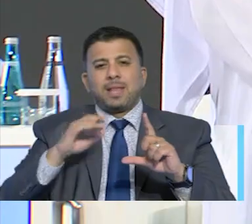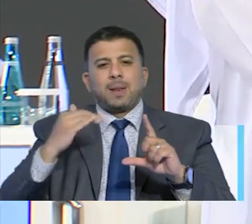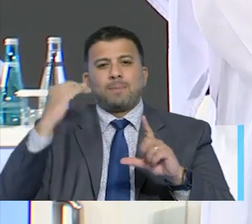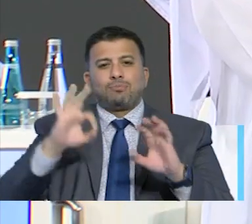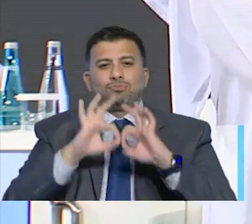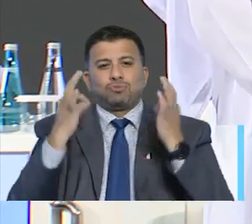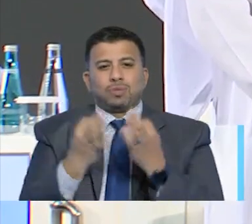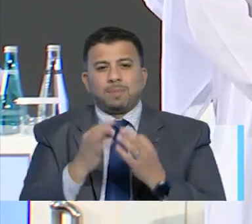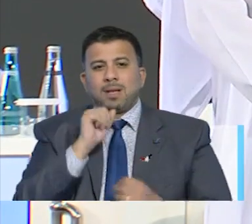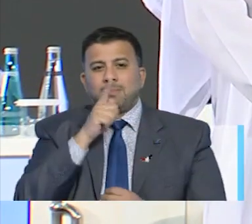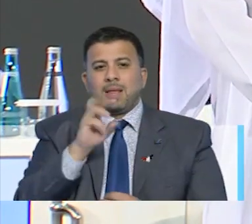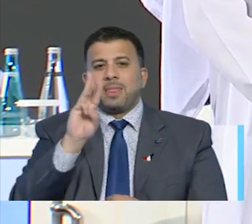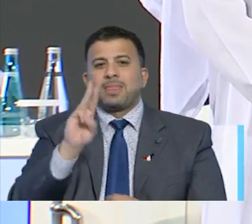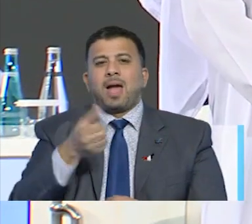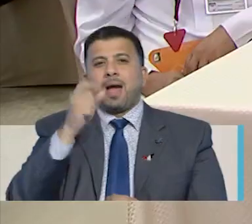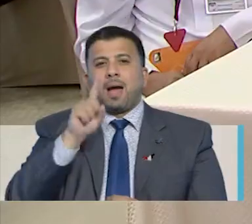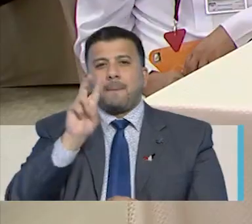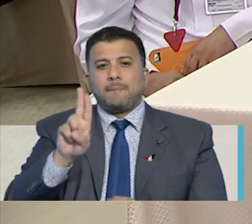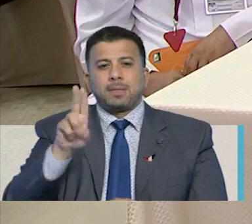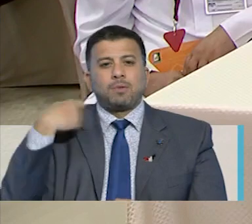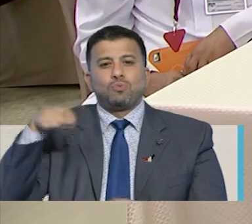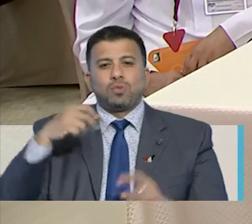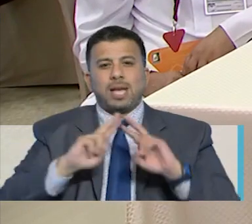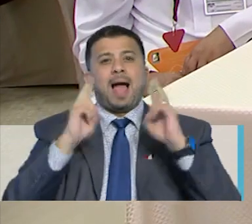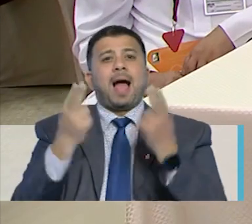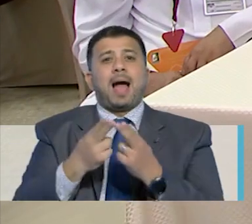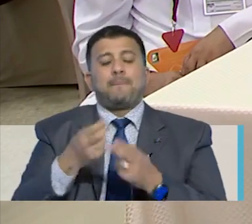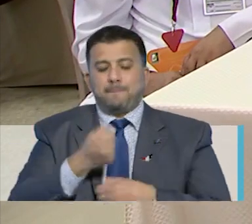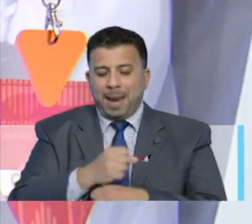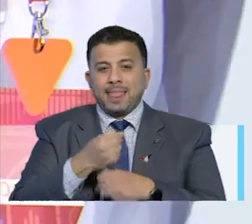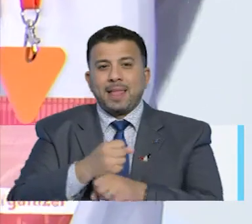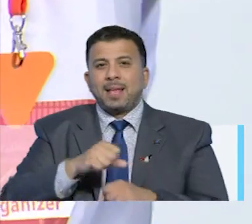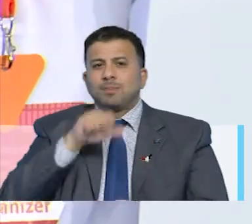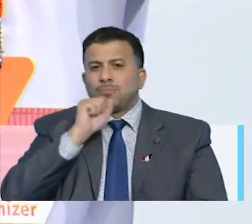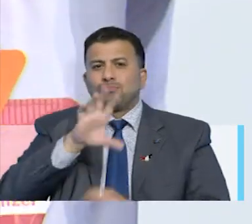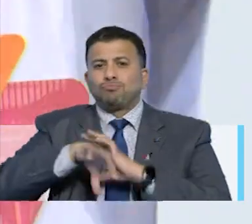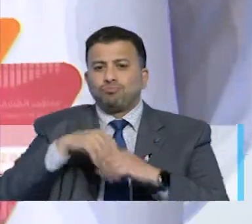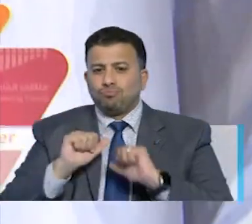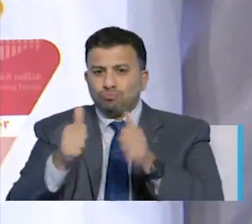المجتمعية وسعادة ثابت سالم الطريفي مدير عام بلدية مدينة الشارقة